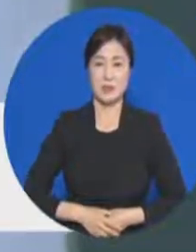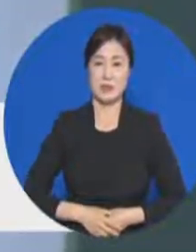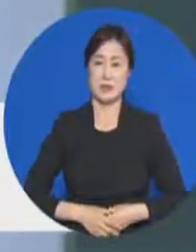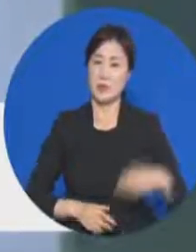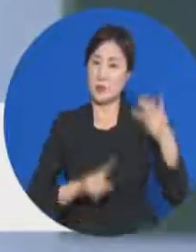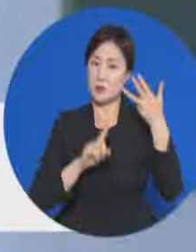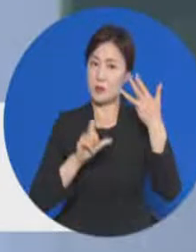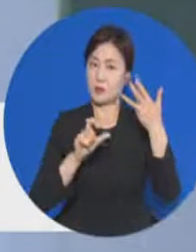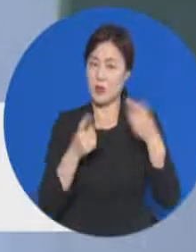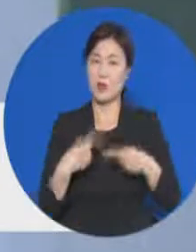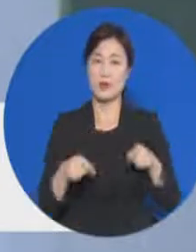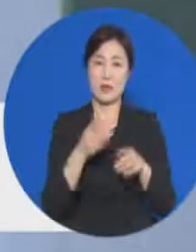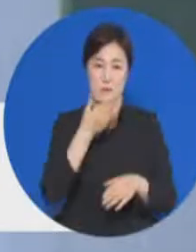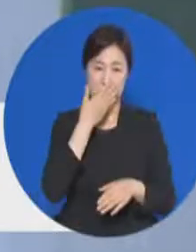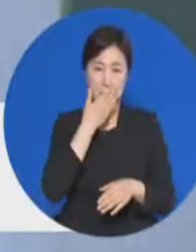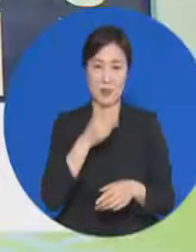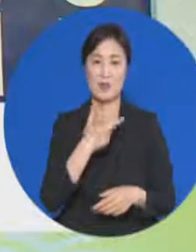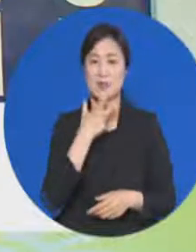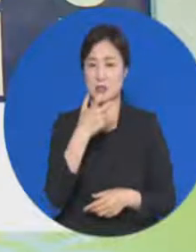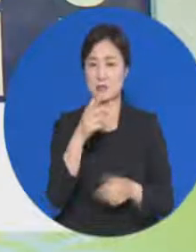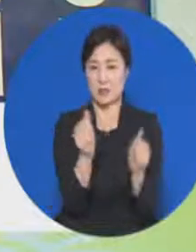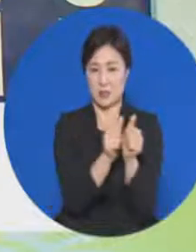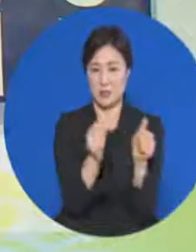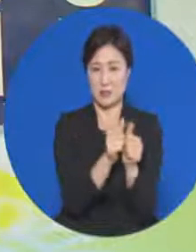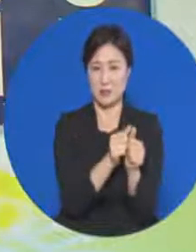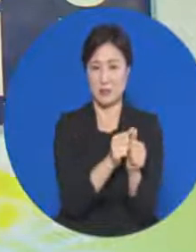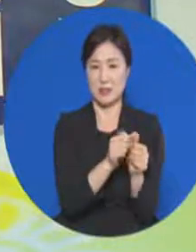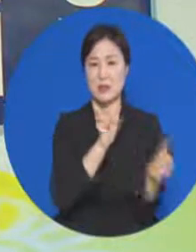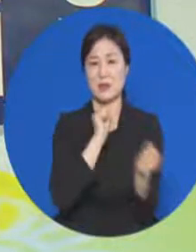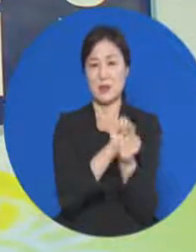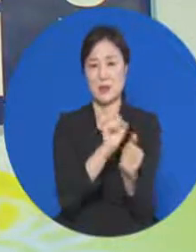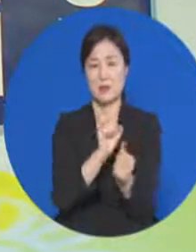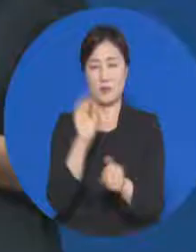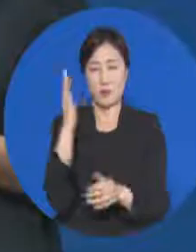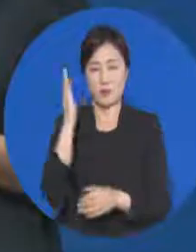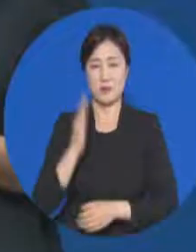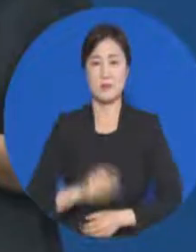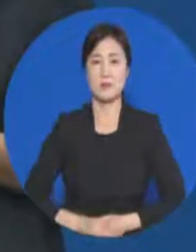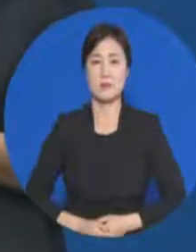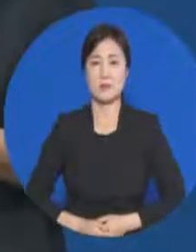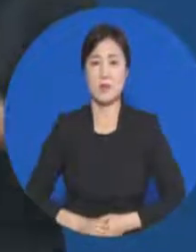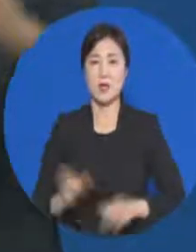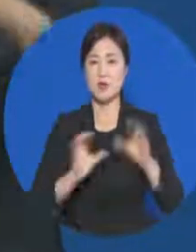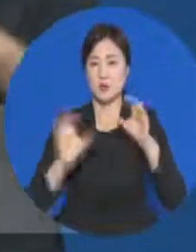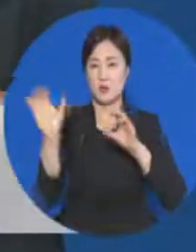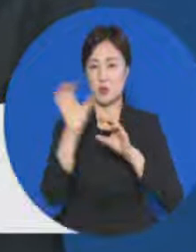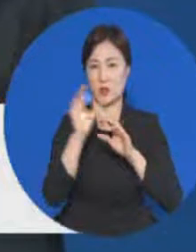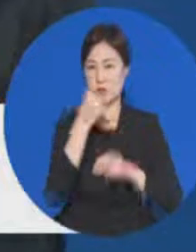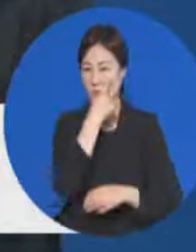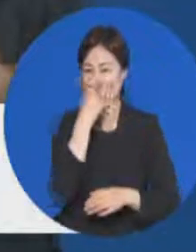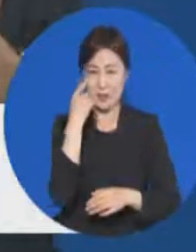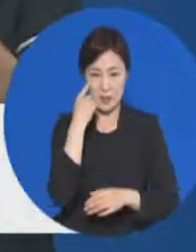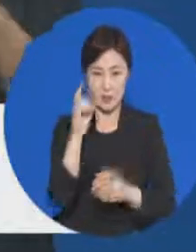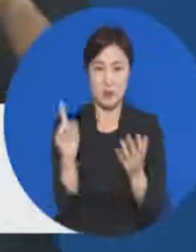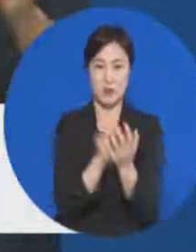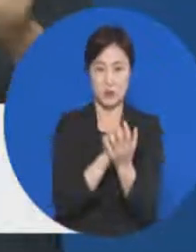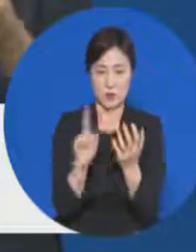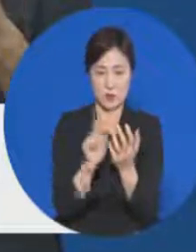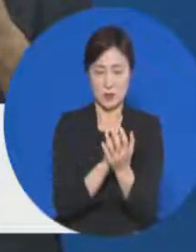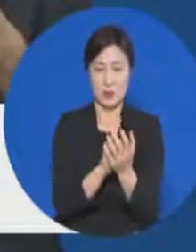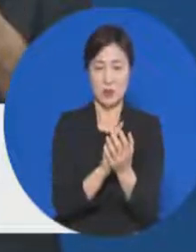식당에서 함께 식사를 한 70대 남성이 양성으로 추가 판정됐습니다. 추가로 확인되는 접촉자에